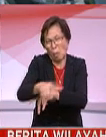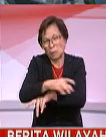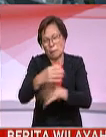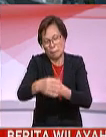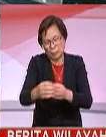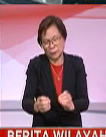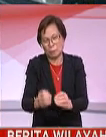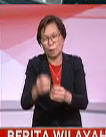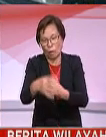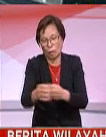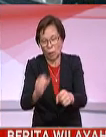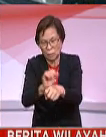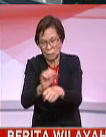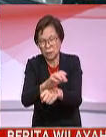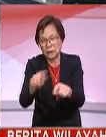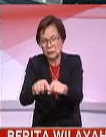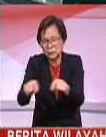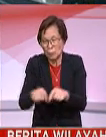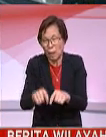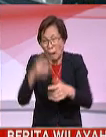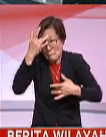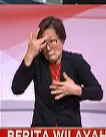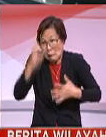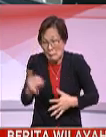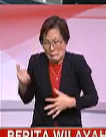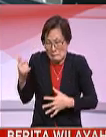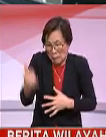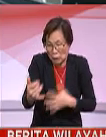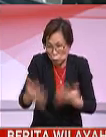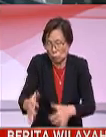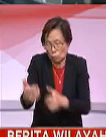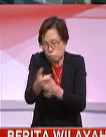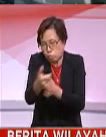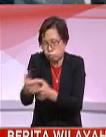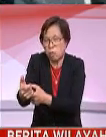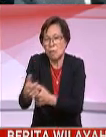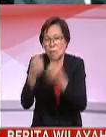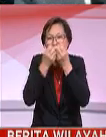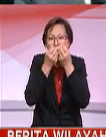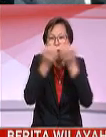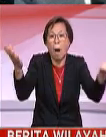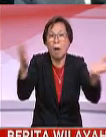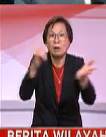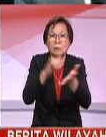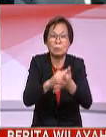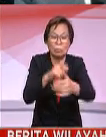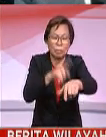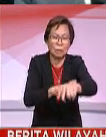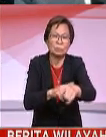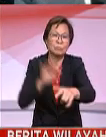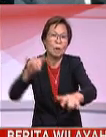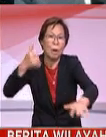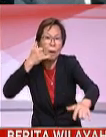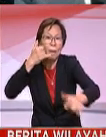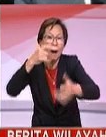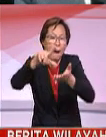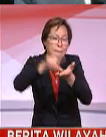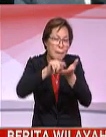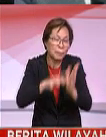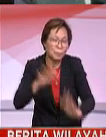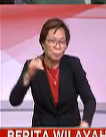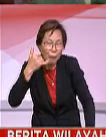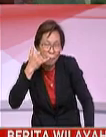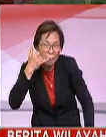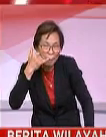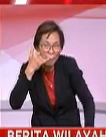juga kawasan yang pernah dijejaki pesakit COVID-19. Beliau menedahkan demikian semasa dihubungi pemberita di